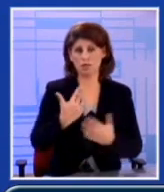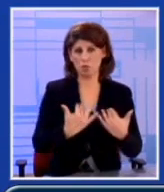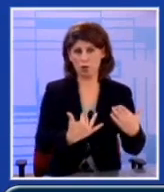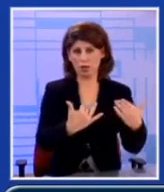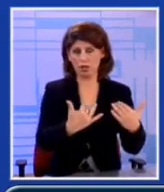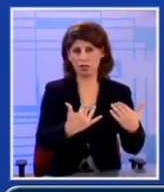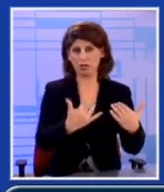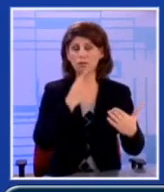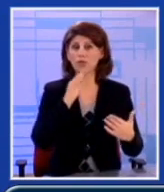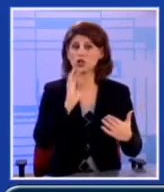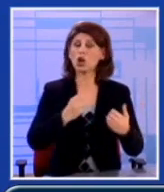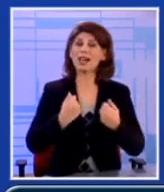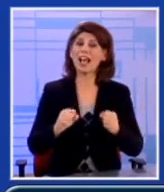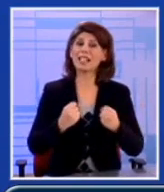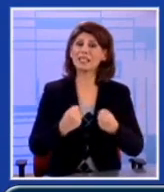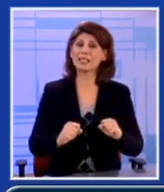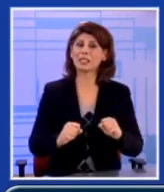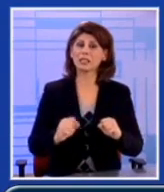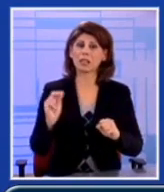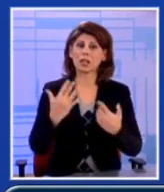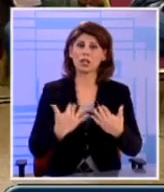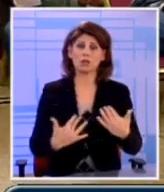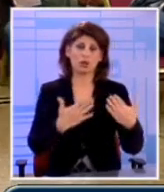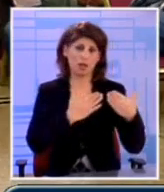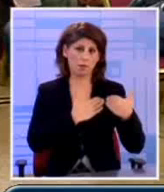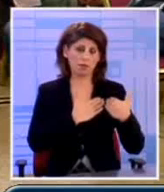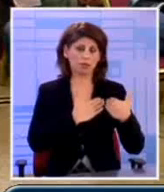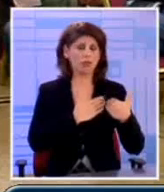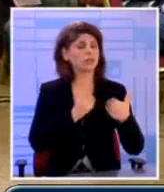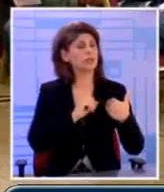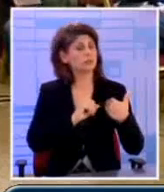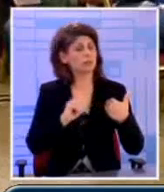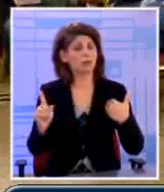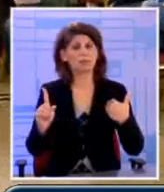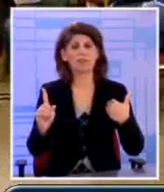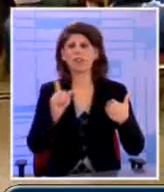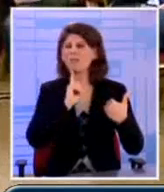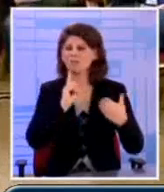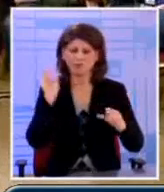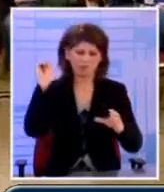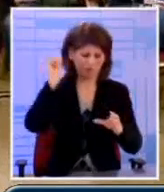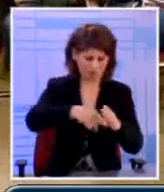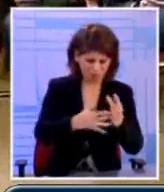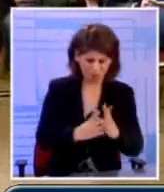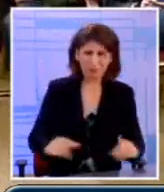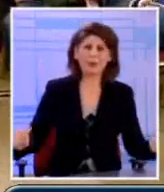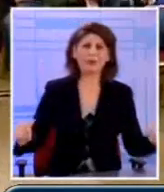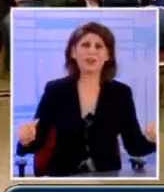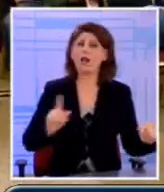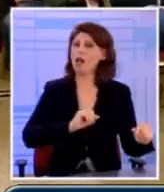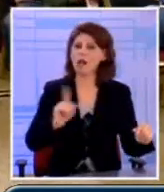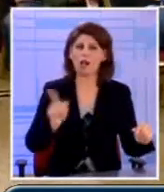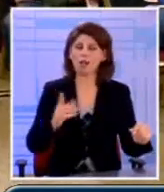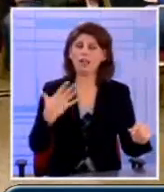προκειμένου να ασκήσει η Βουλή την αρμοδιότητά της, να μην πέφτουν στο πηγάδι. Να καθίστανται